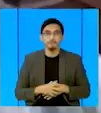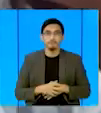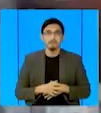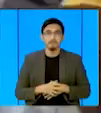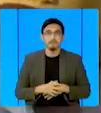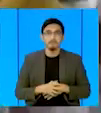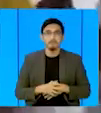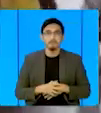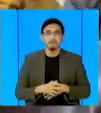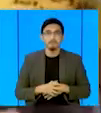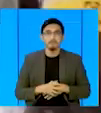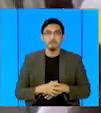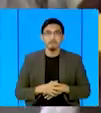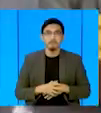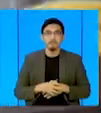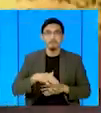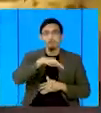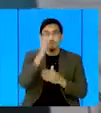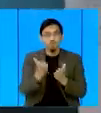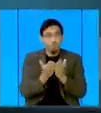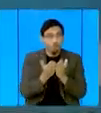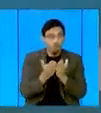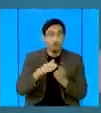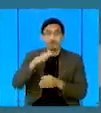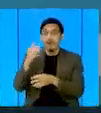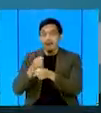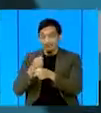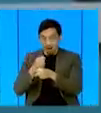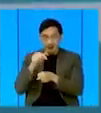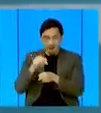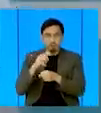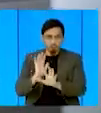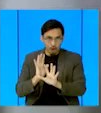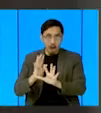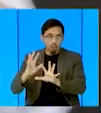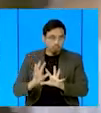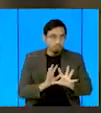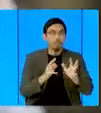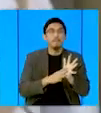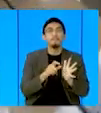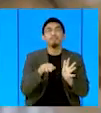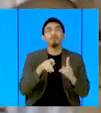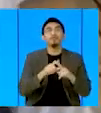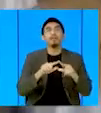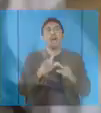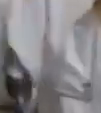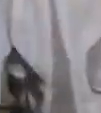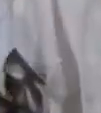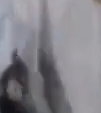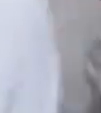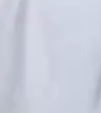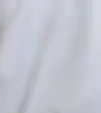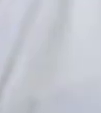Setelah melaksanakan wukuf di Arafah, para jemaah haji bergerak menuju Muzdalifah setelah terbenamnya matahari. Bermalam di